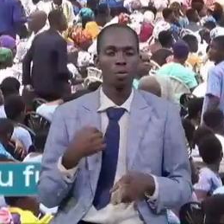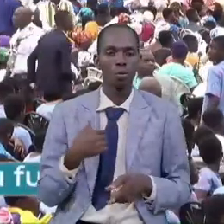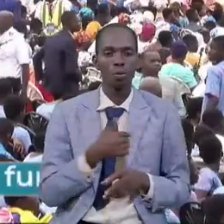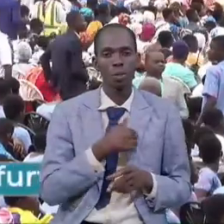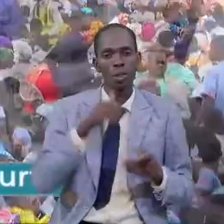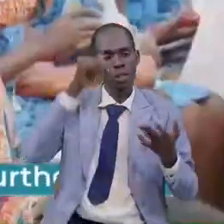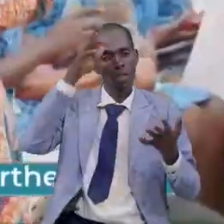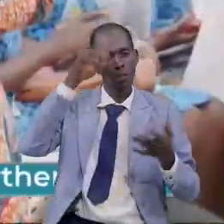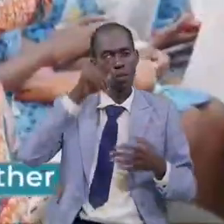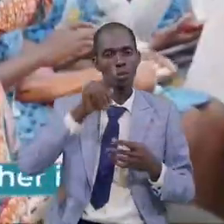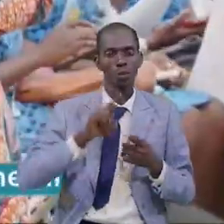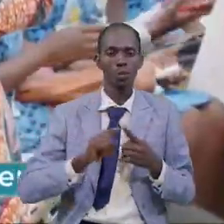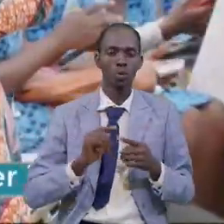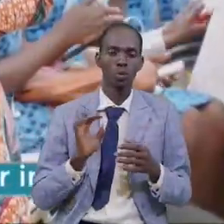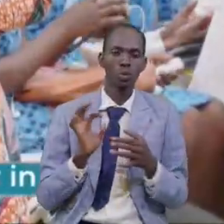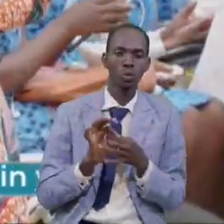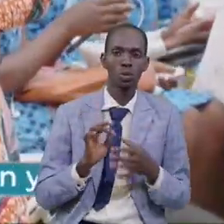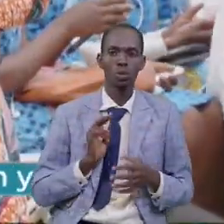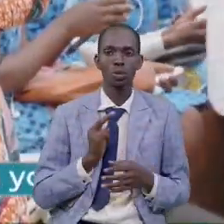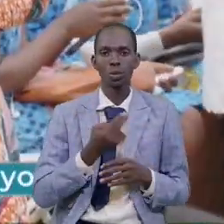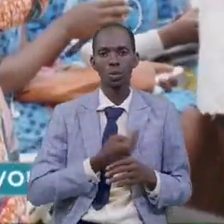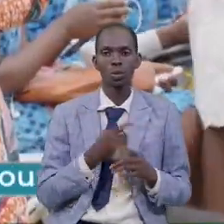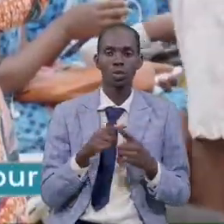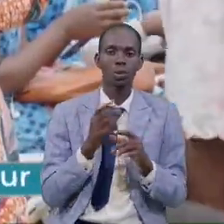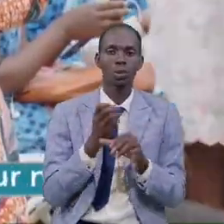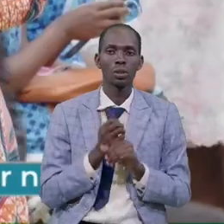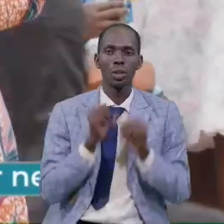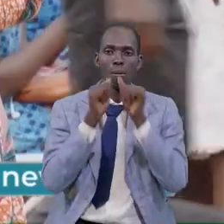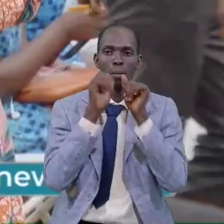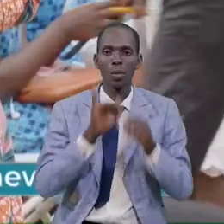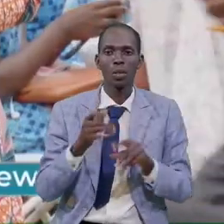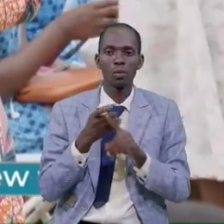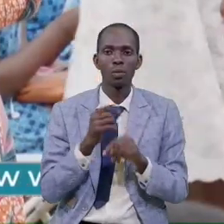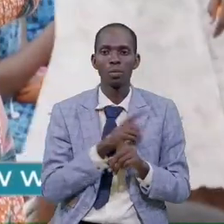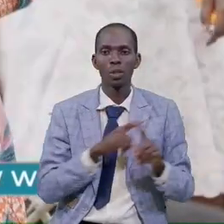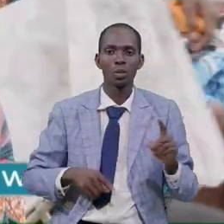to receive blessings from the Lord. Vous pouvez donc venir recevoir les bénédictions du Seigneur